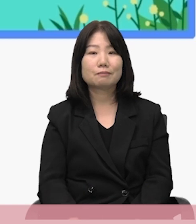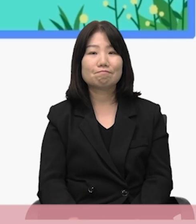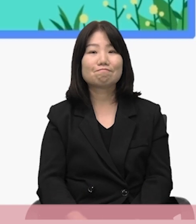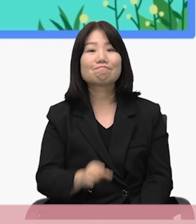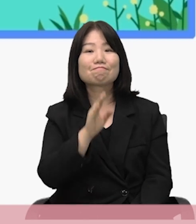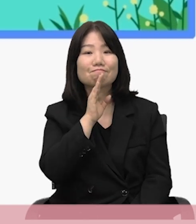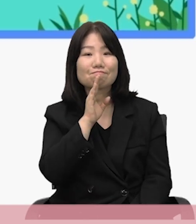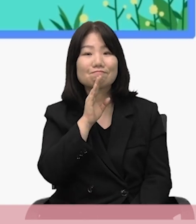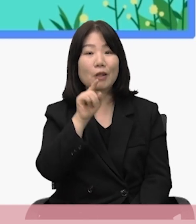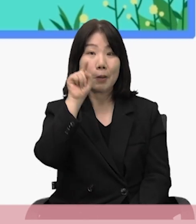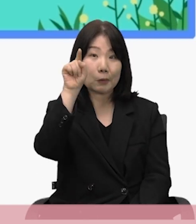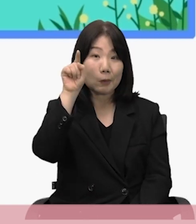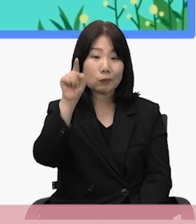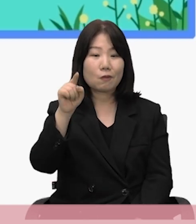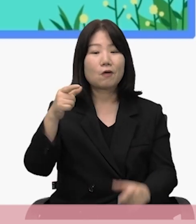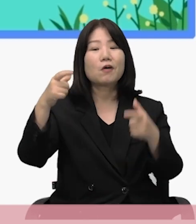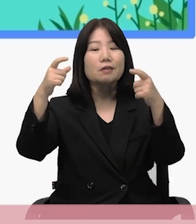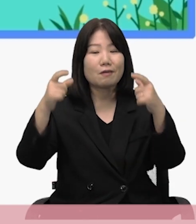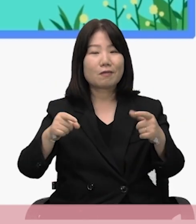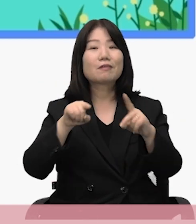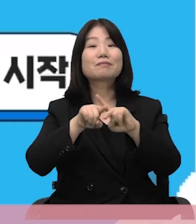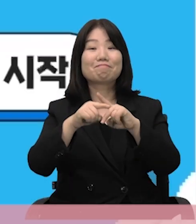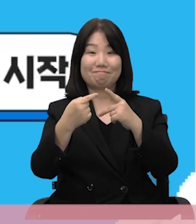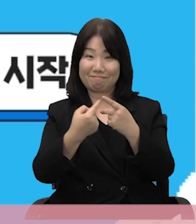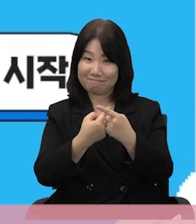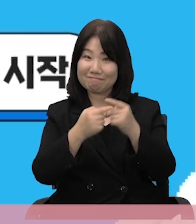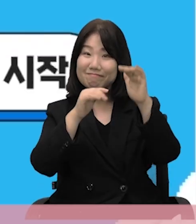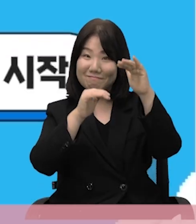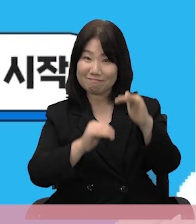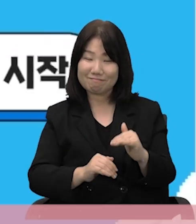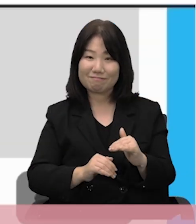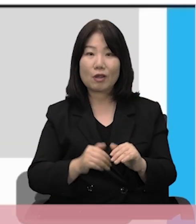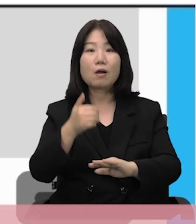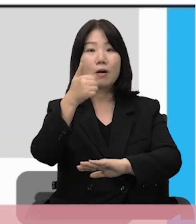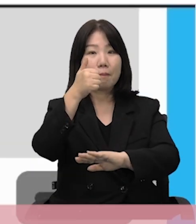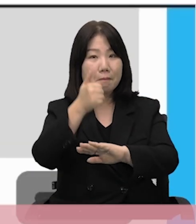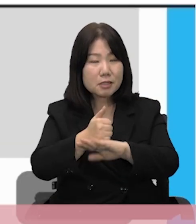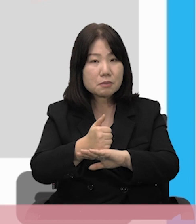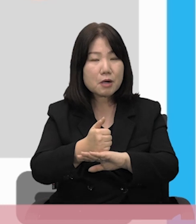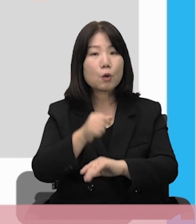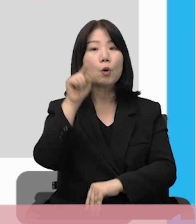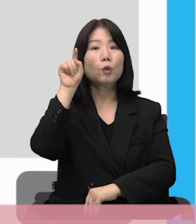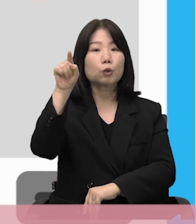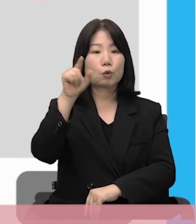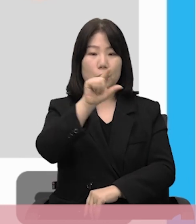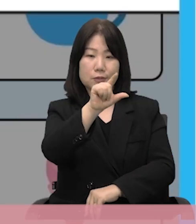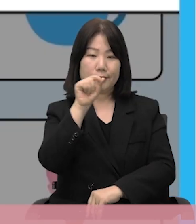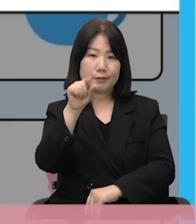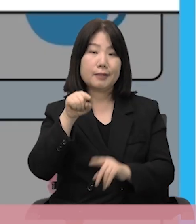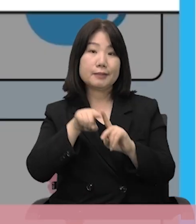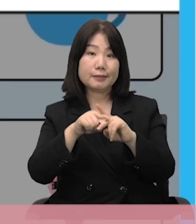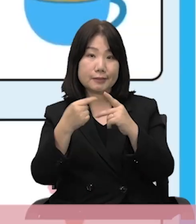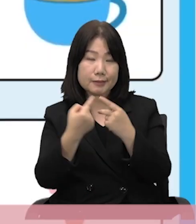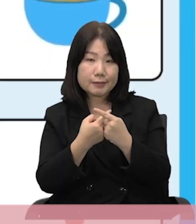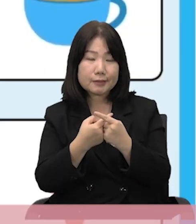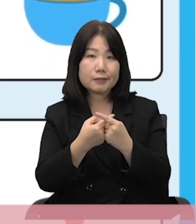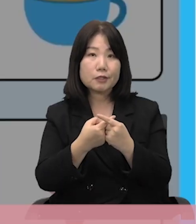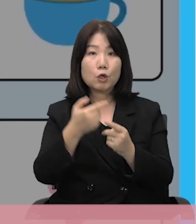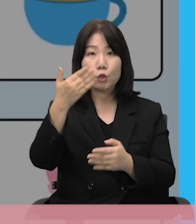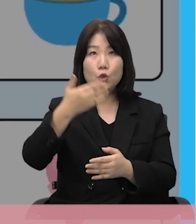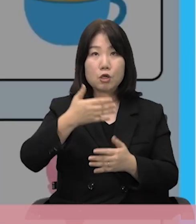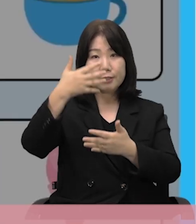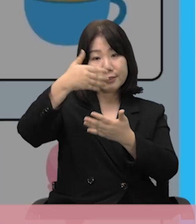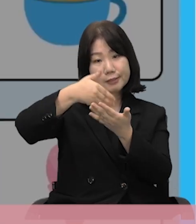바로 톡톡 영역 이해입니다. 마지막으로 톡톡 선택 이해에서는 제시된